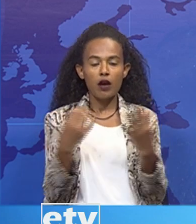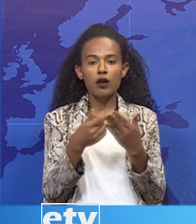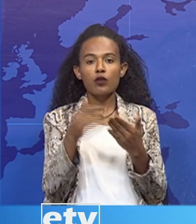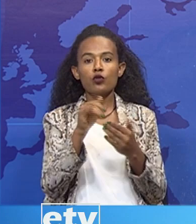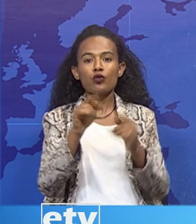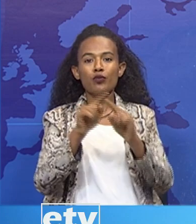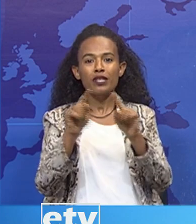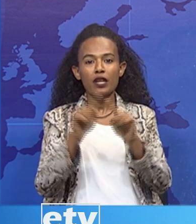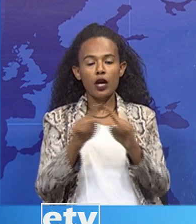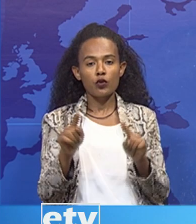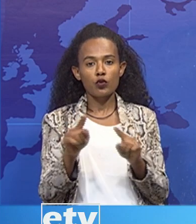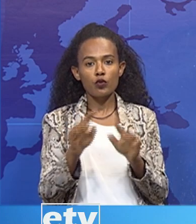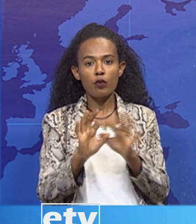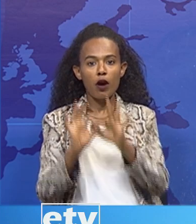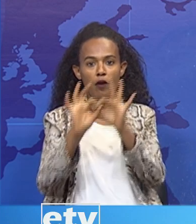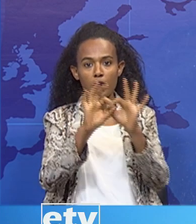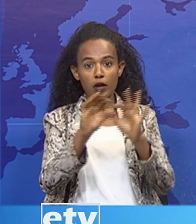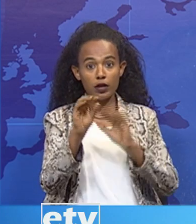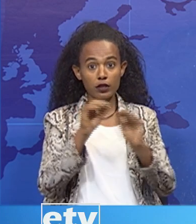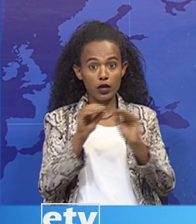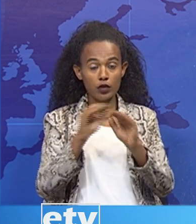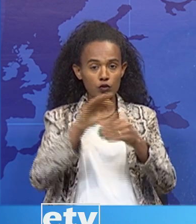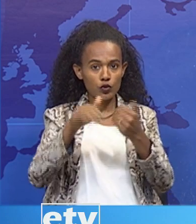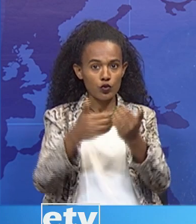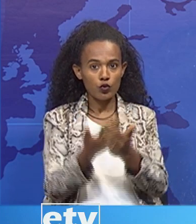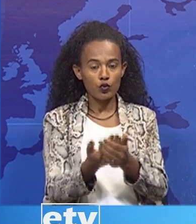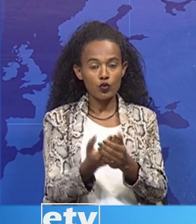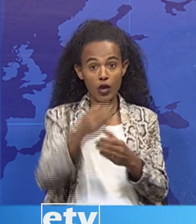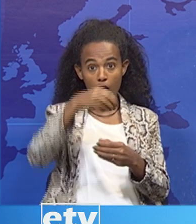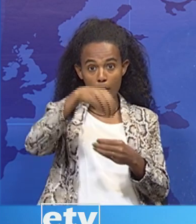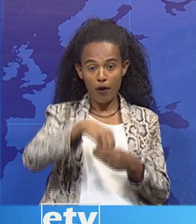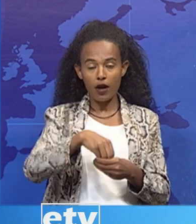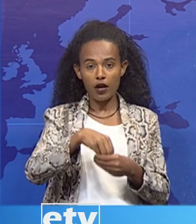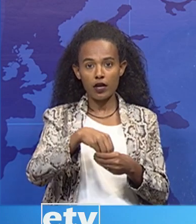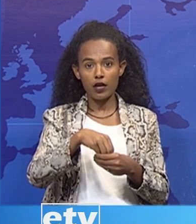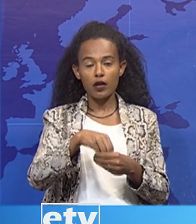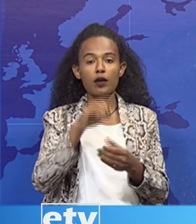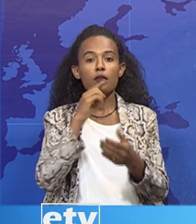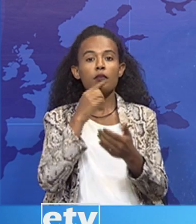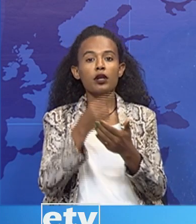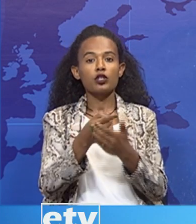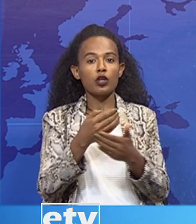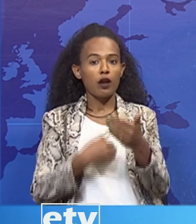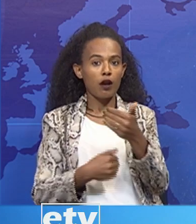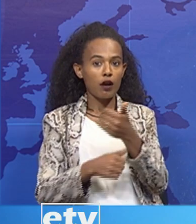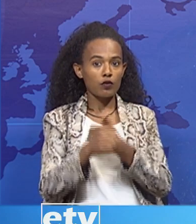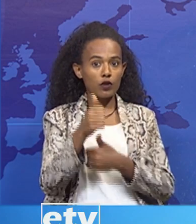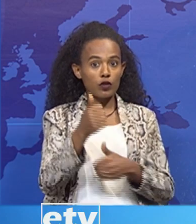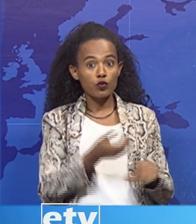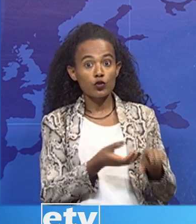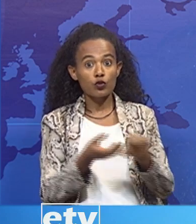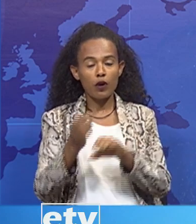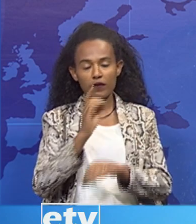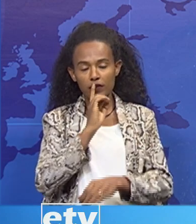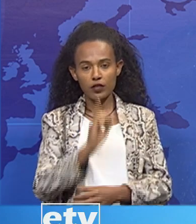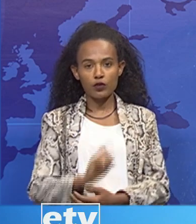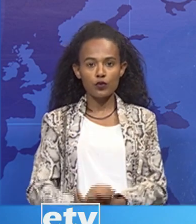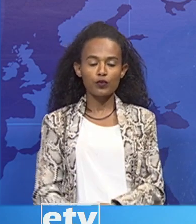የተለያዩ ማህበራዊ እንቅስቃሴዎችን ሁሉ ያማከለ መረጃ ለአካል ጉዳተኞች ማፍሰስ ነው።